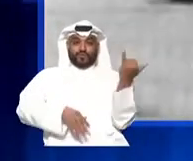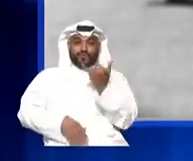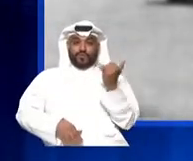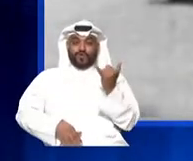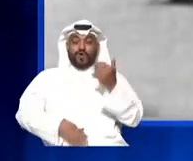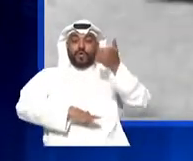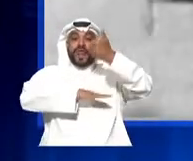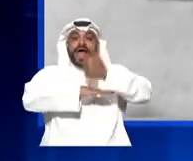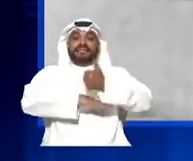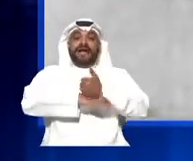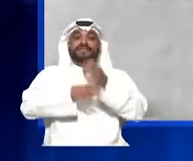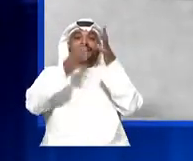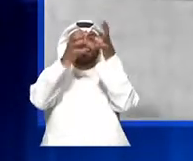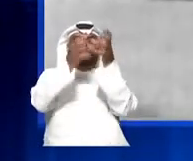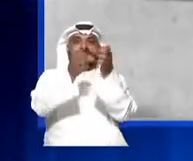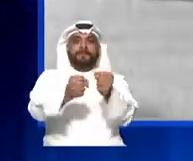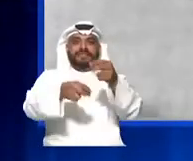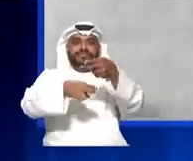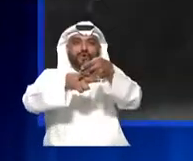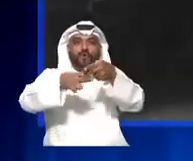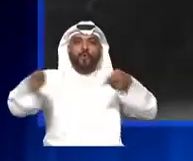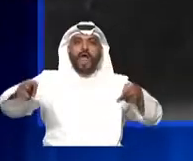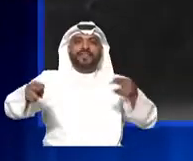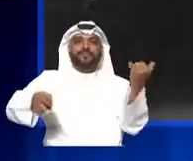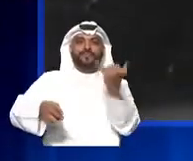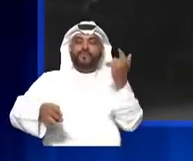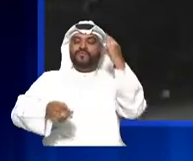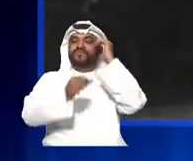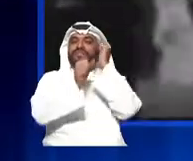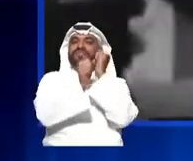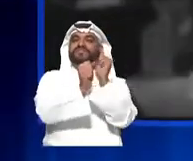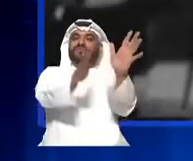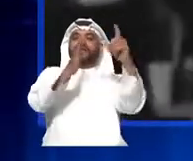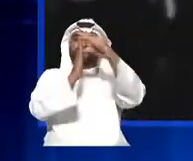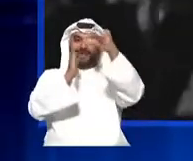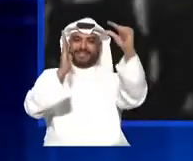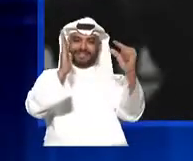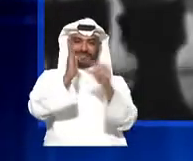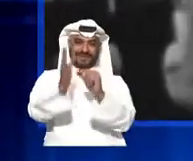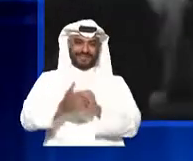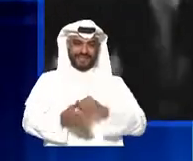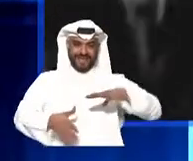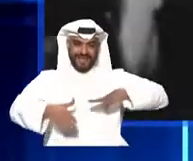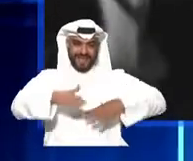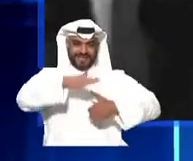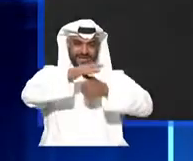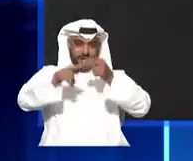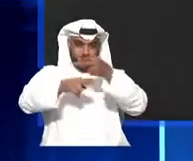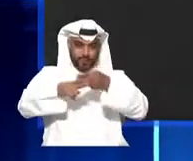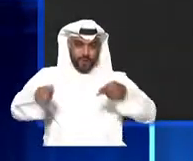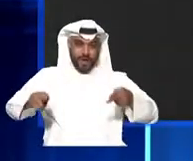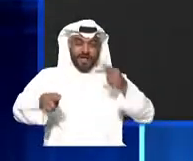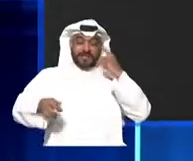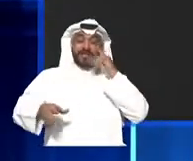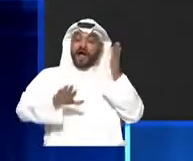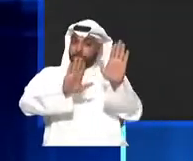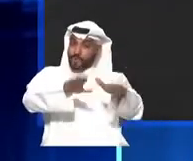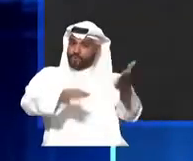الأساسي، تمسك الكويت بالجانب الديمقراطي والدستوري. الشيخ نواف عايش عمالقة